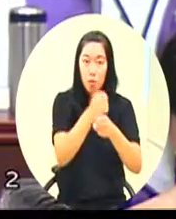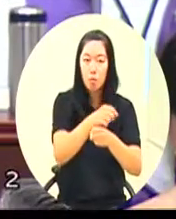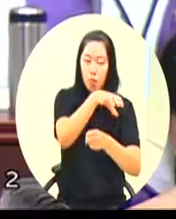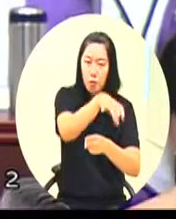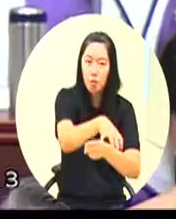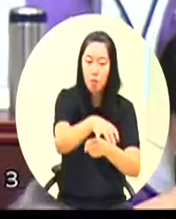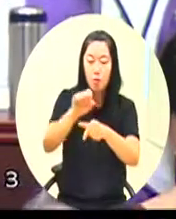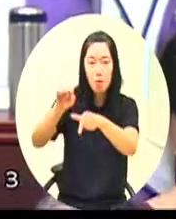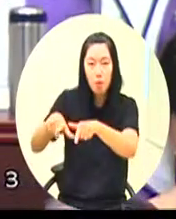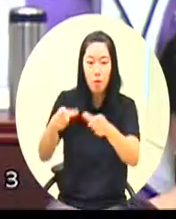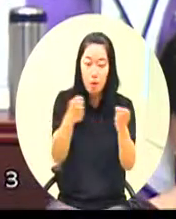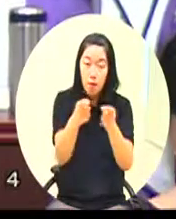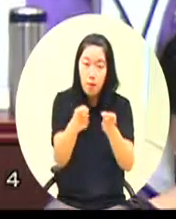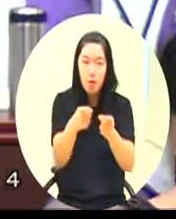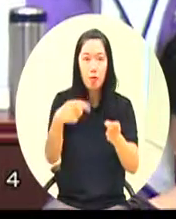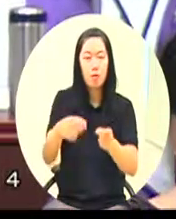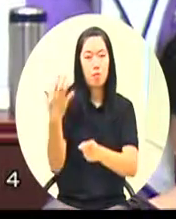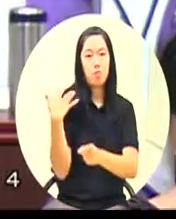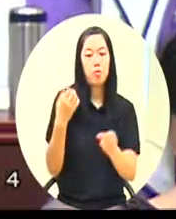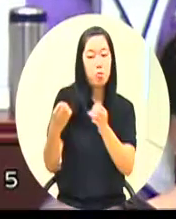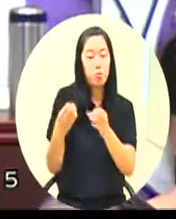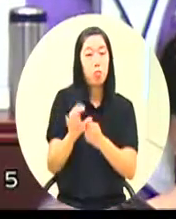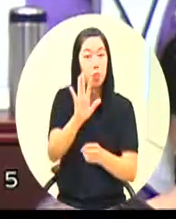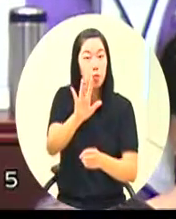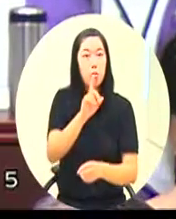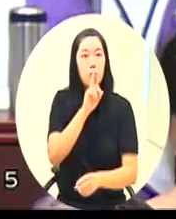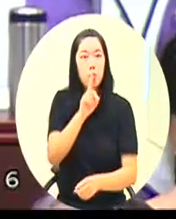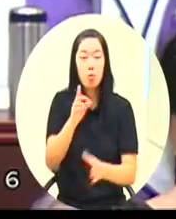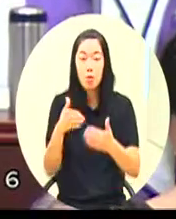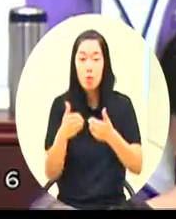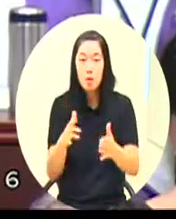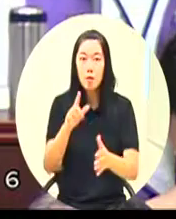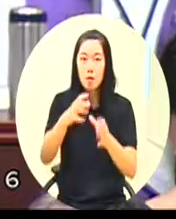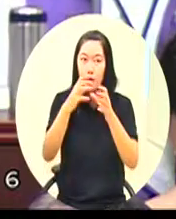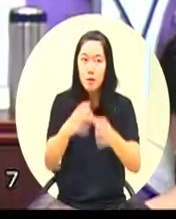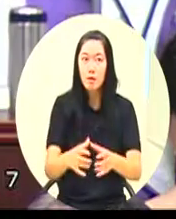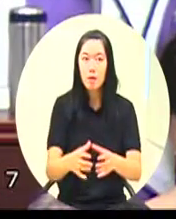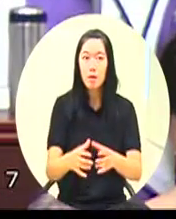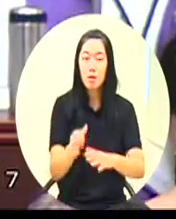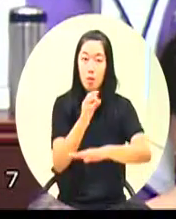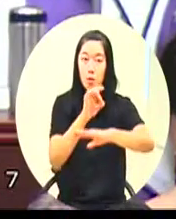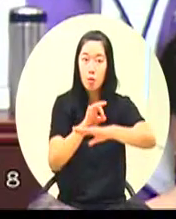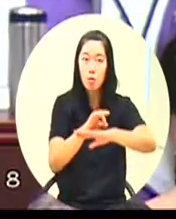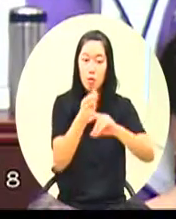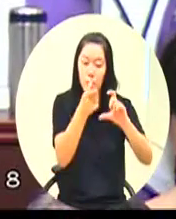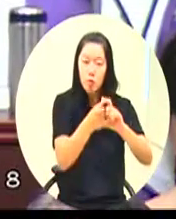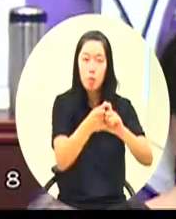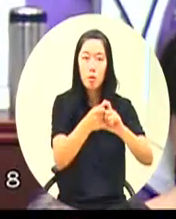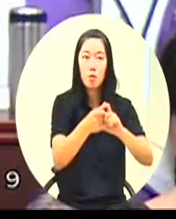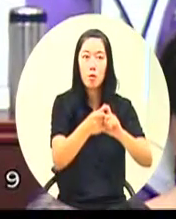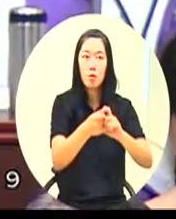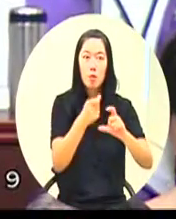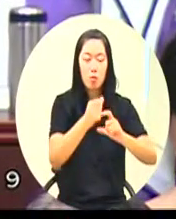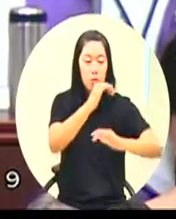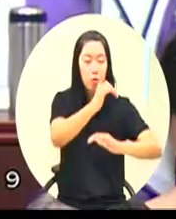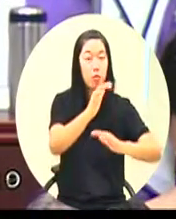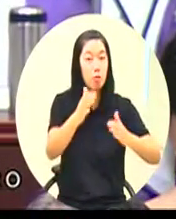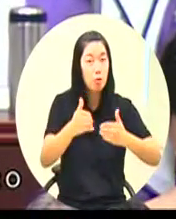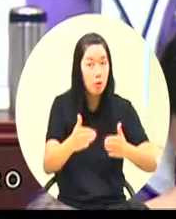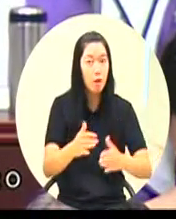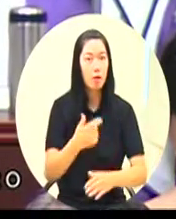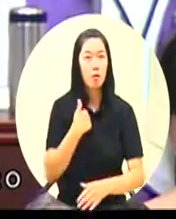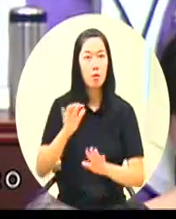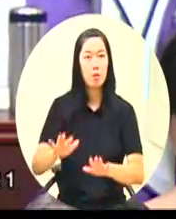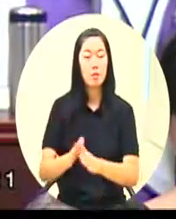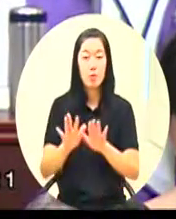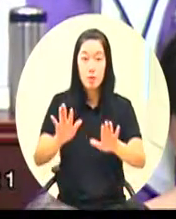那其实前面的讨论也有讲到说，要不要设学区的限制。那我们目前是想说，就是我们用先报元